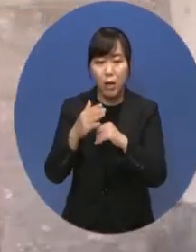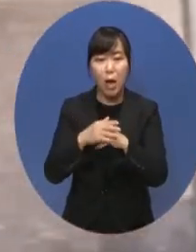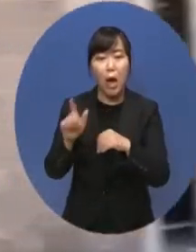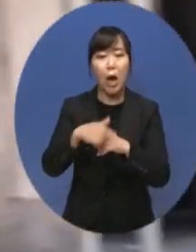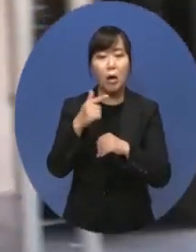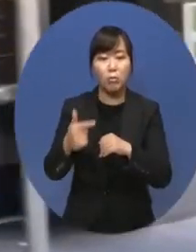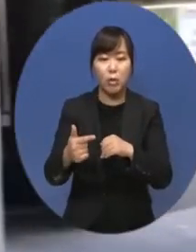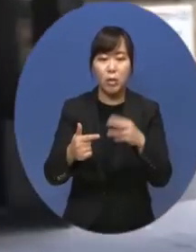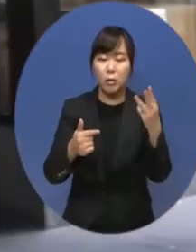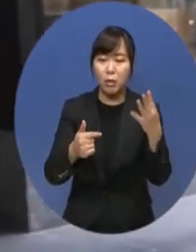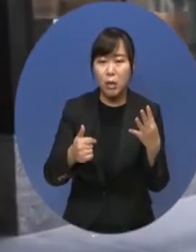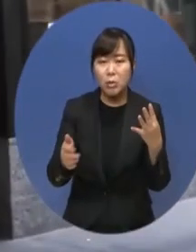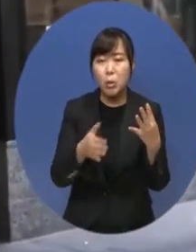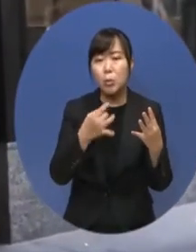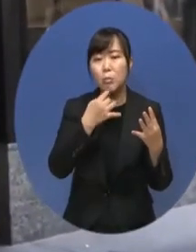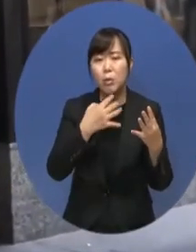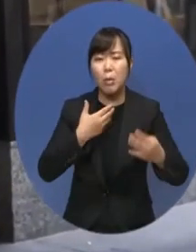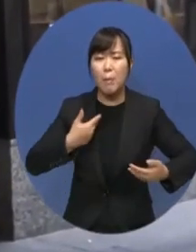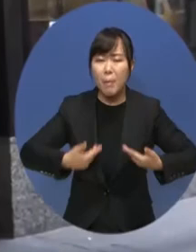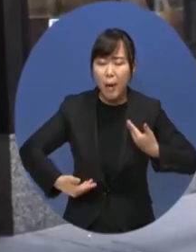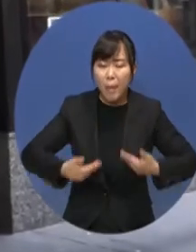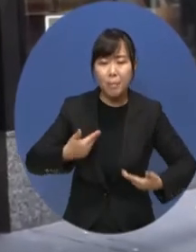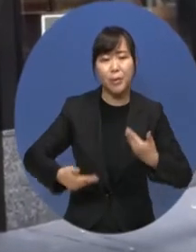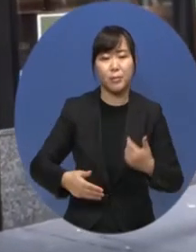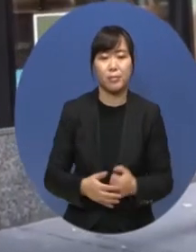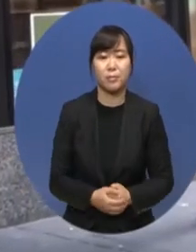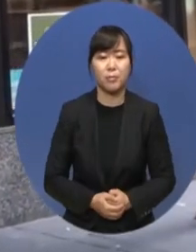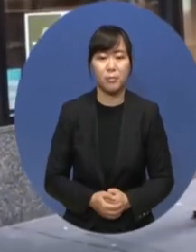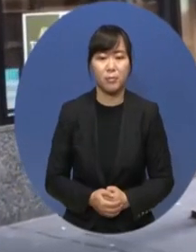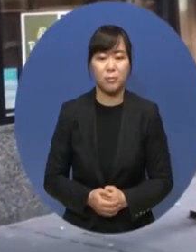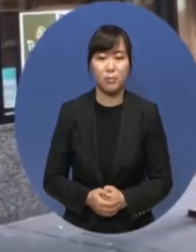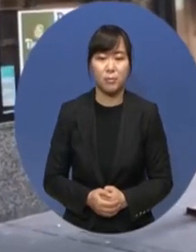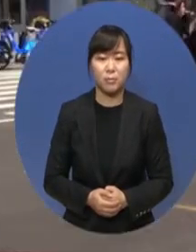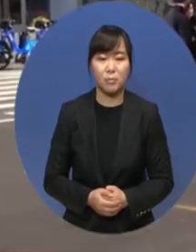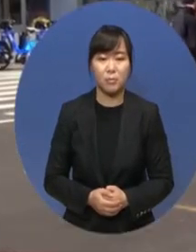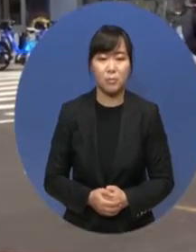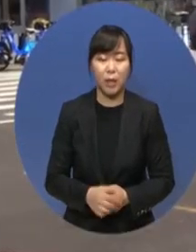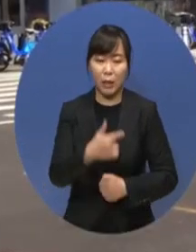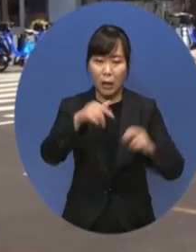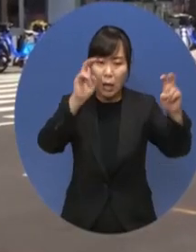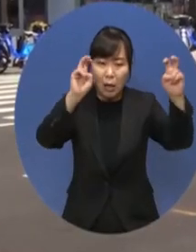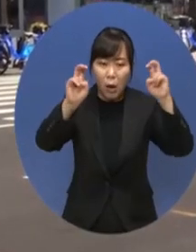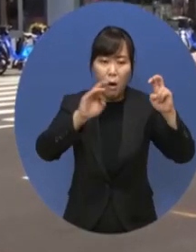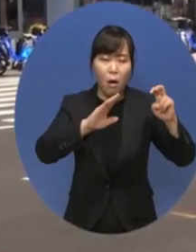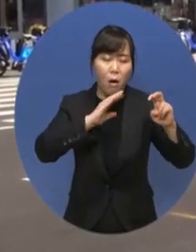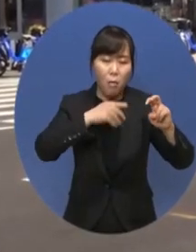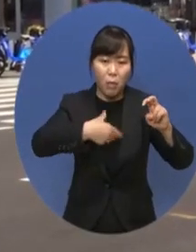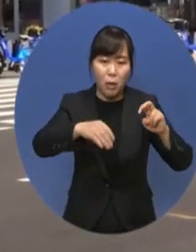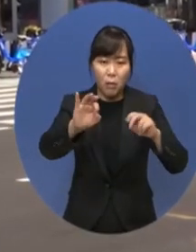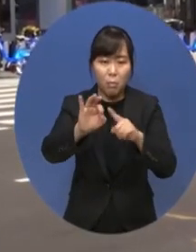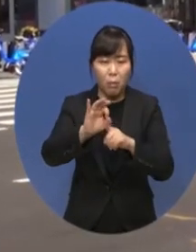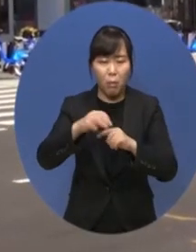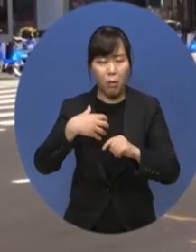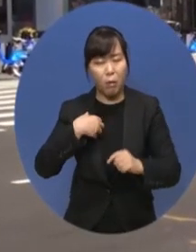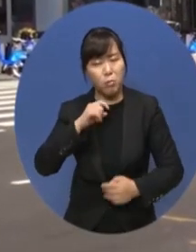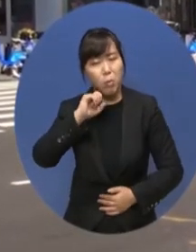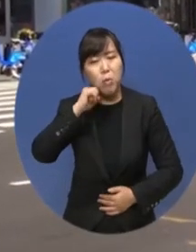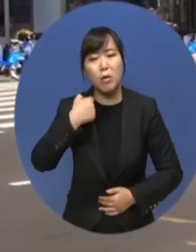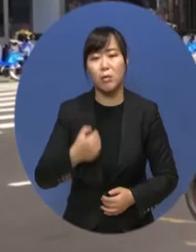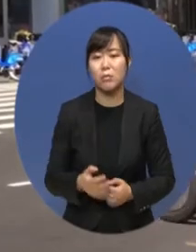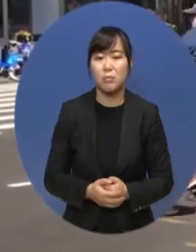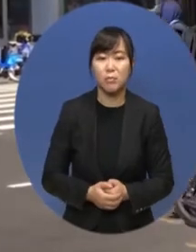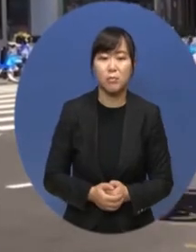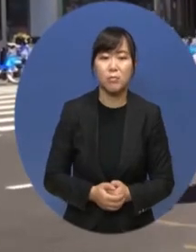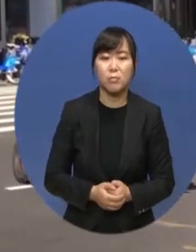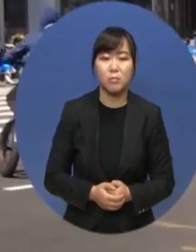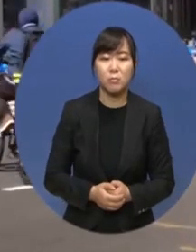건의 이사로 그 어느 때보다 바쁜 일정을 소화하고 있습니다. 대기업도 살인적인 렌트비를 감당할 수 없기는